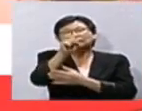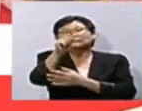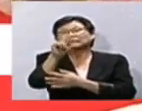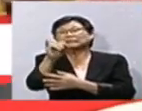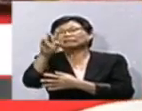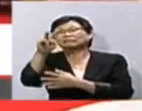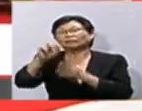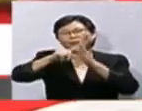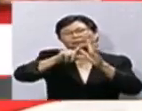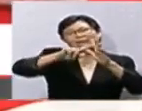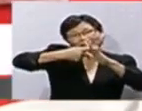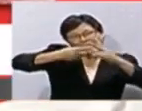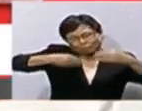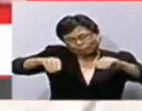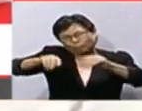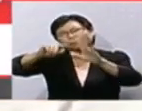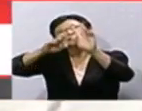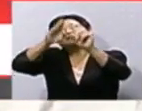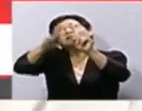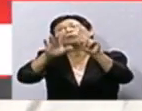dipasarkan bermula 1 Ogos depan.